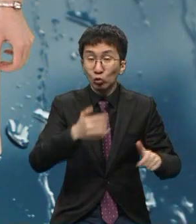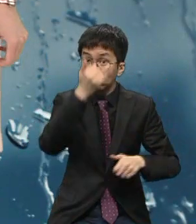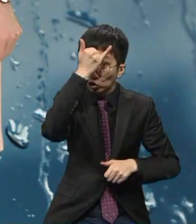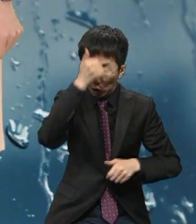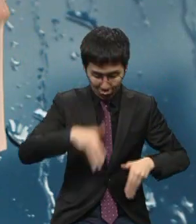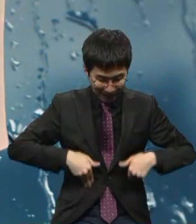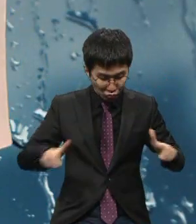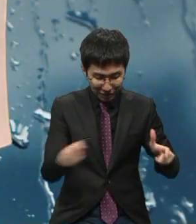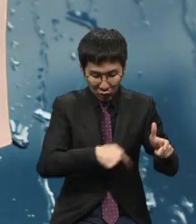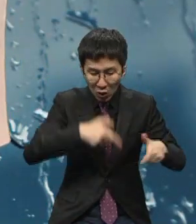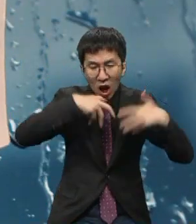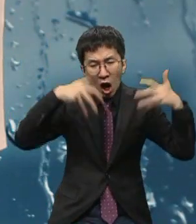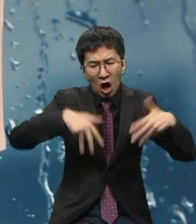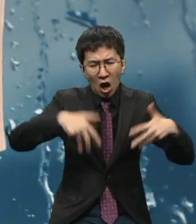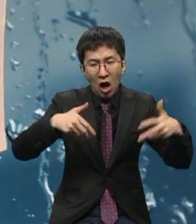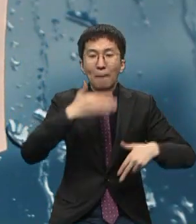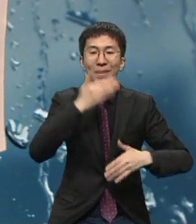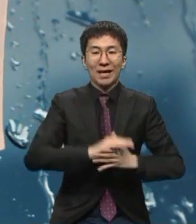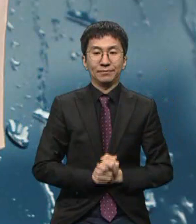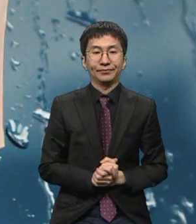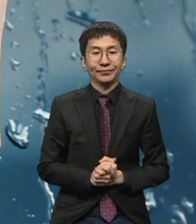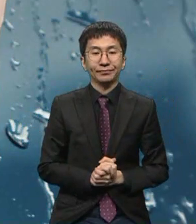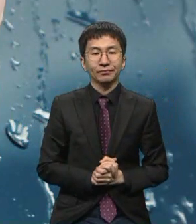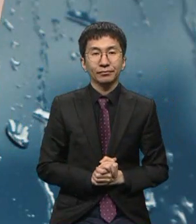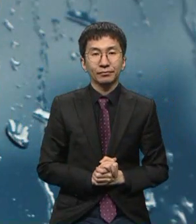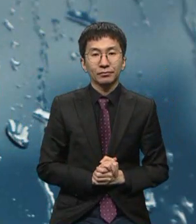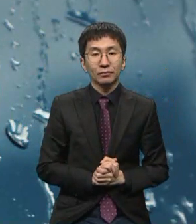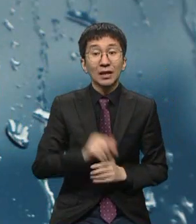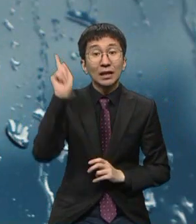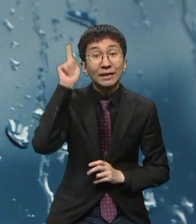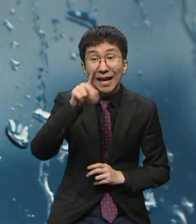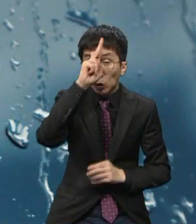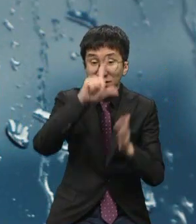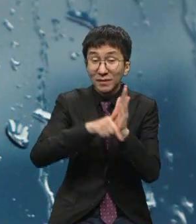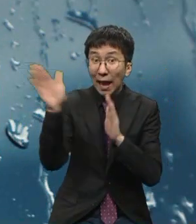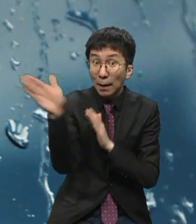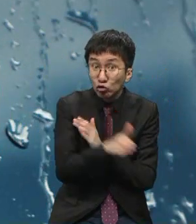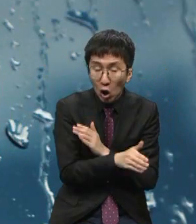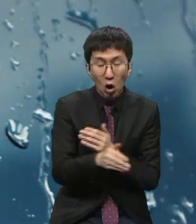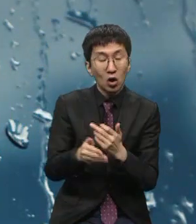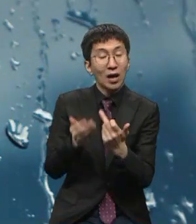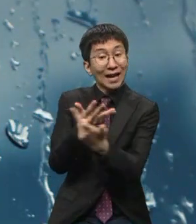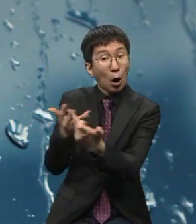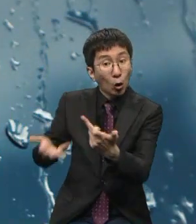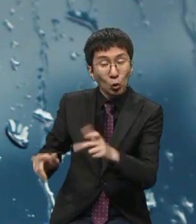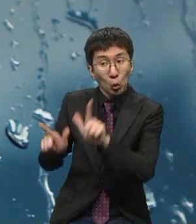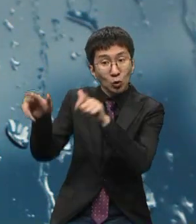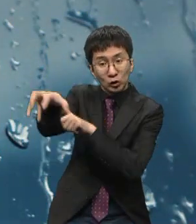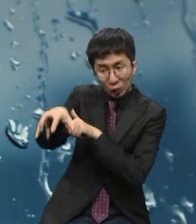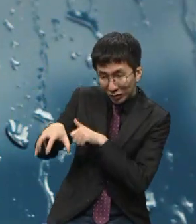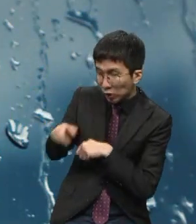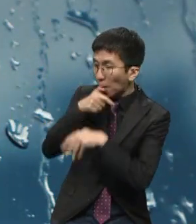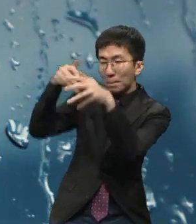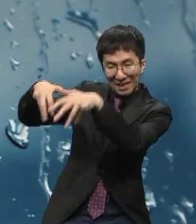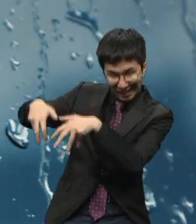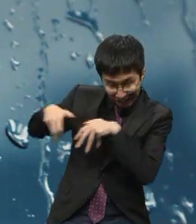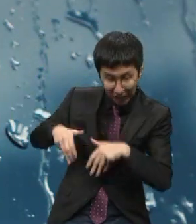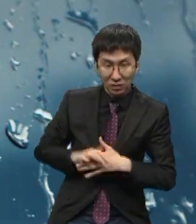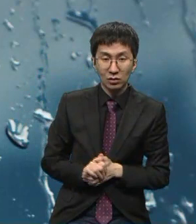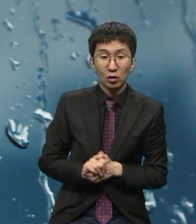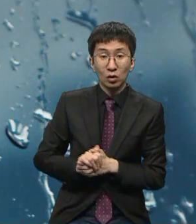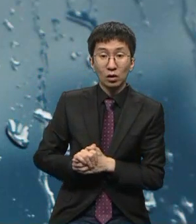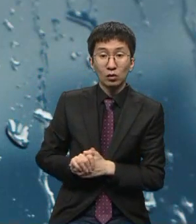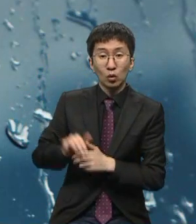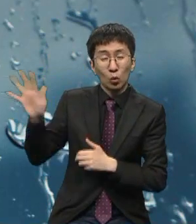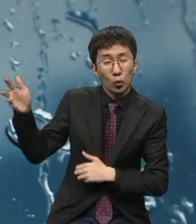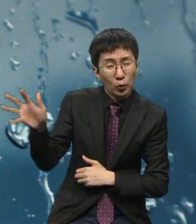충청권 남부까지 비구름이 영향을 주겠습니다. 일단 내일 낮부터 강원 영동 지역에는 비가 시작되겠고요. 동풍의